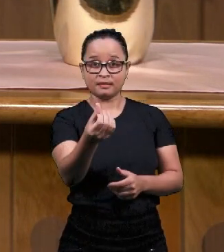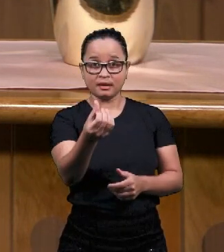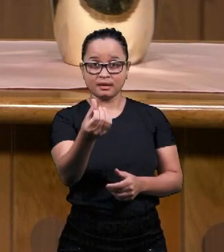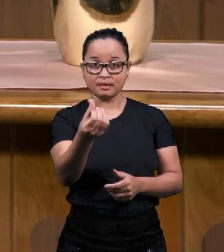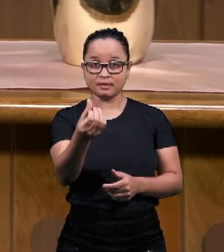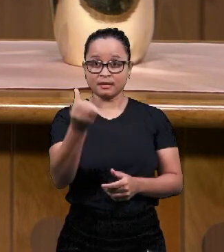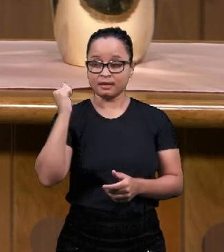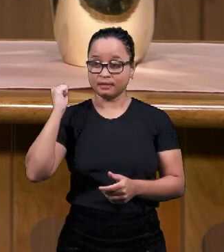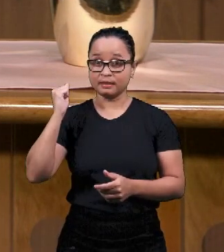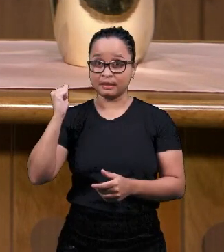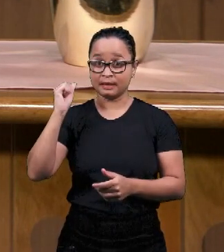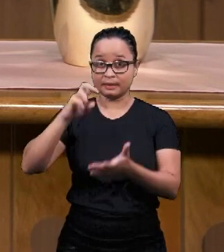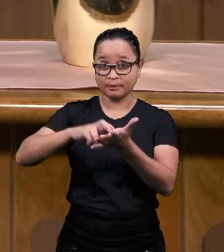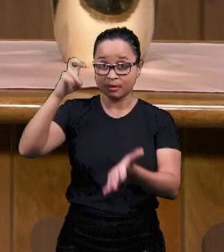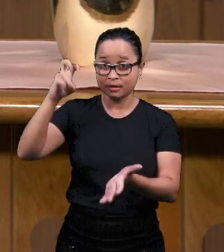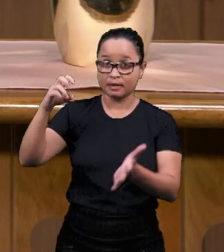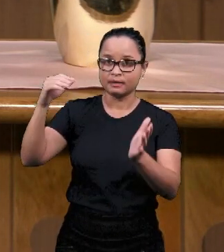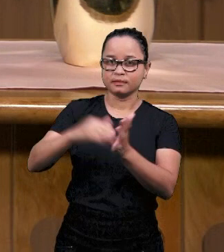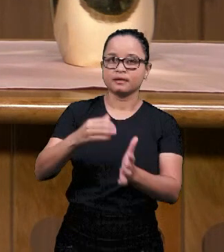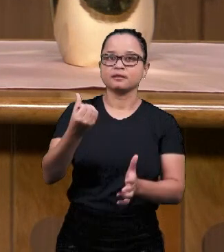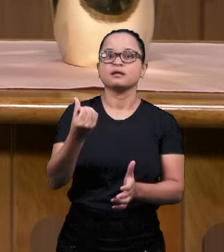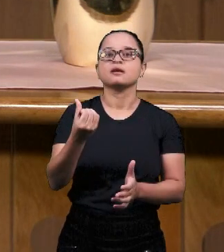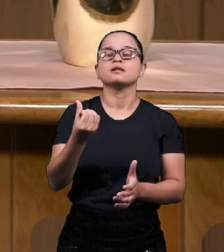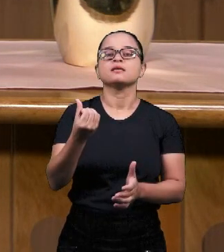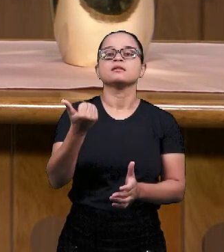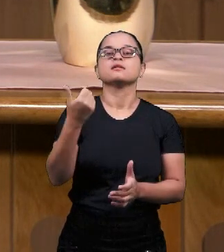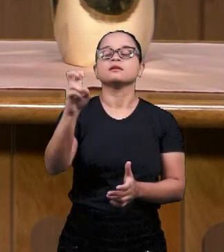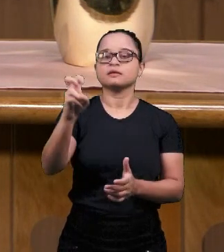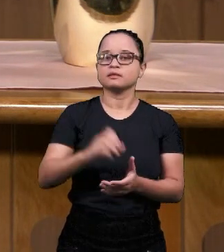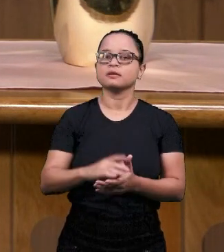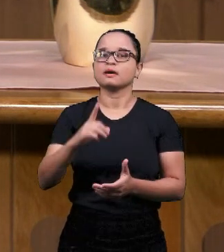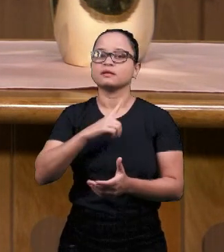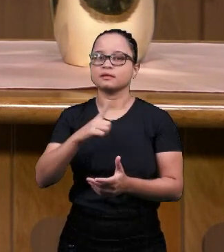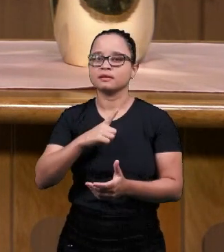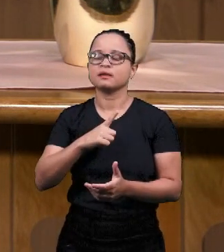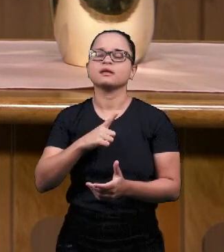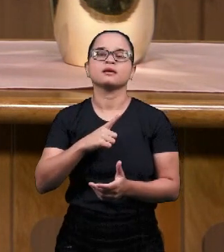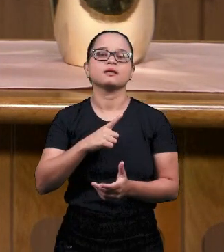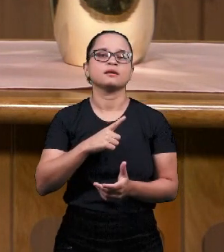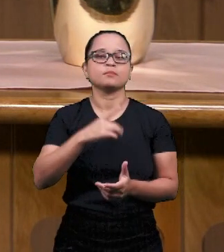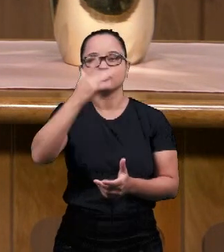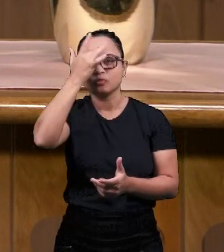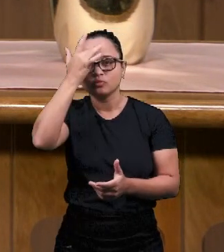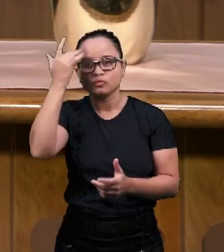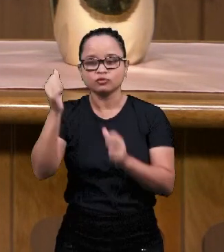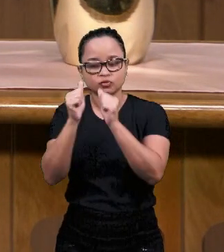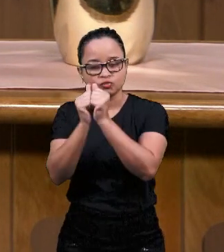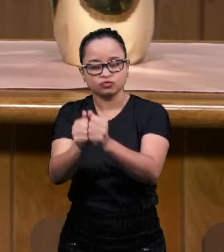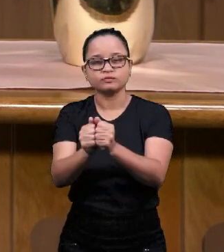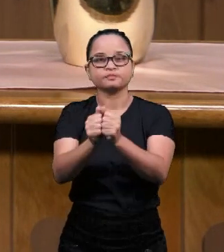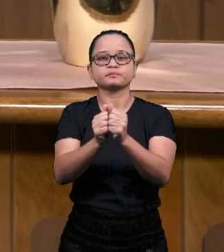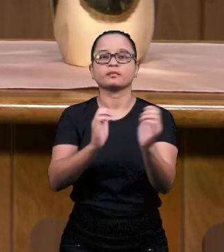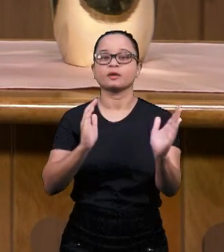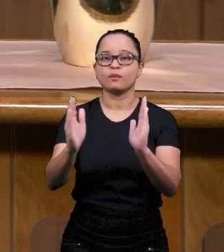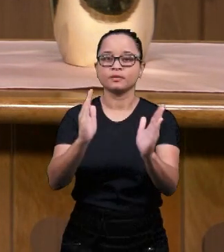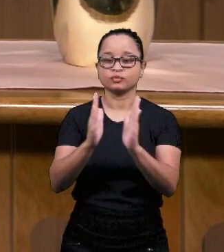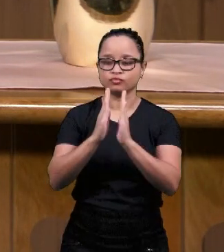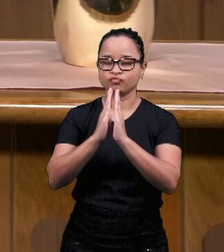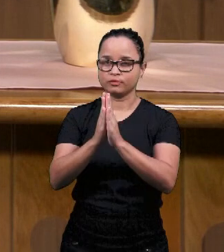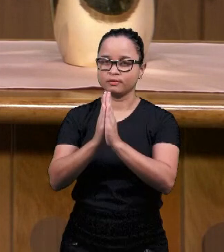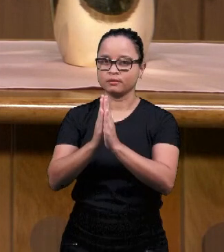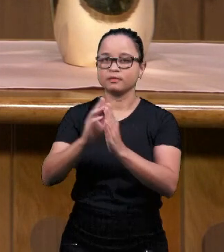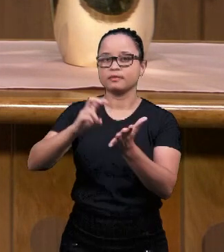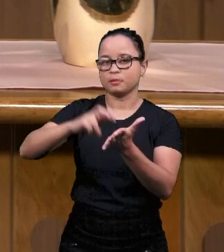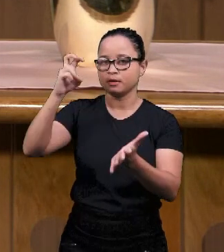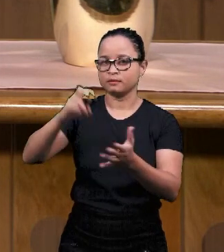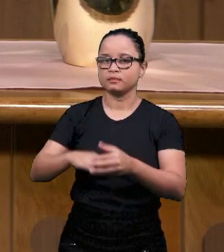в 6 утра будет, рассветняя молитва. У нас период молитвенный 15